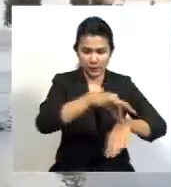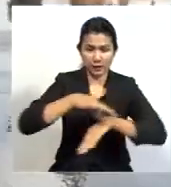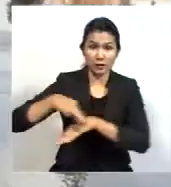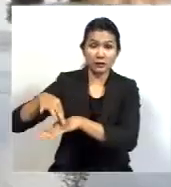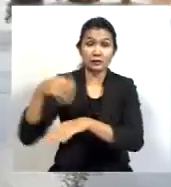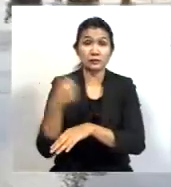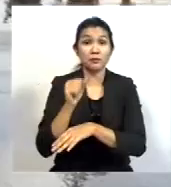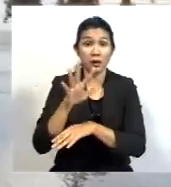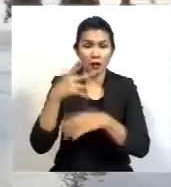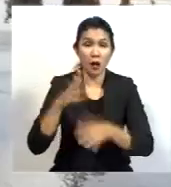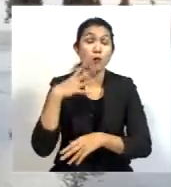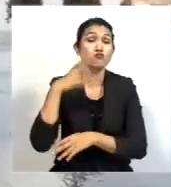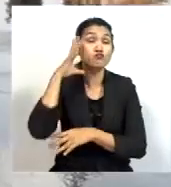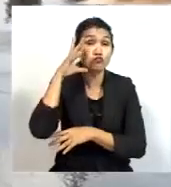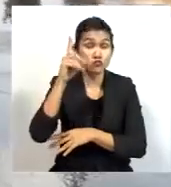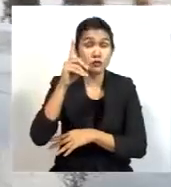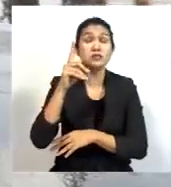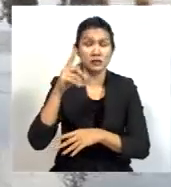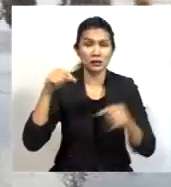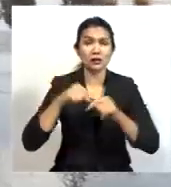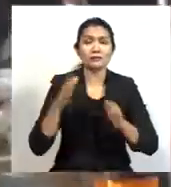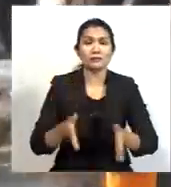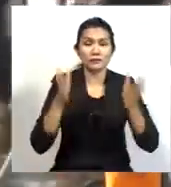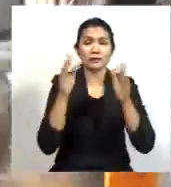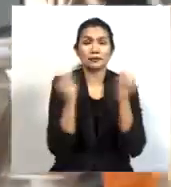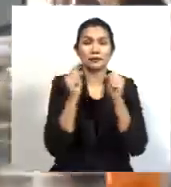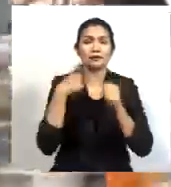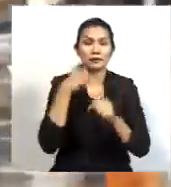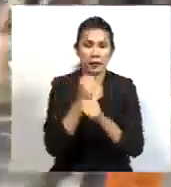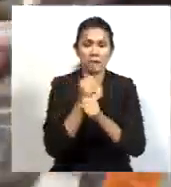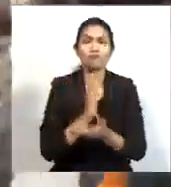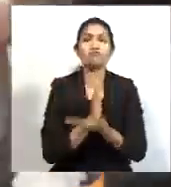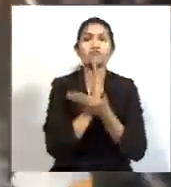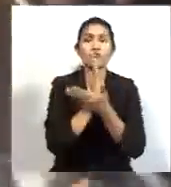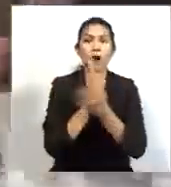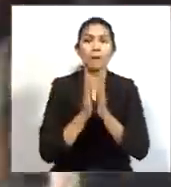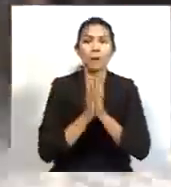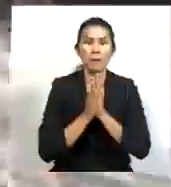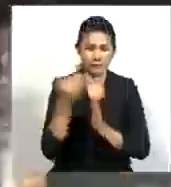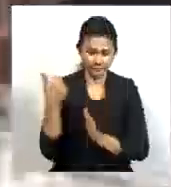และในวันพรุ่งนี้ทางห้างสรรพสินค้าเทอร์มินอล21ก็จะจัดพิธีทำบุญใหญ่ด้วยครับ